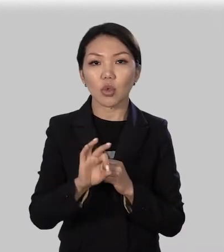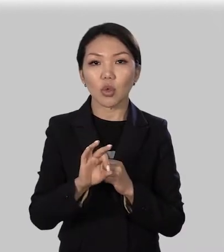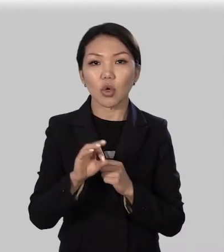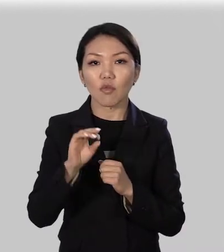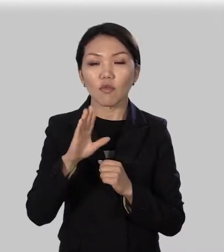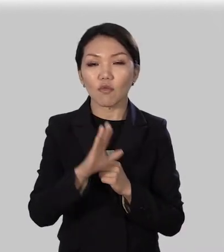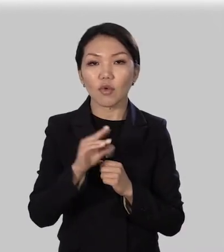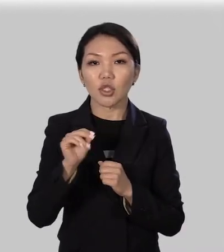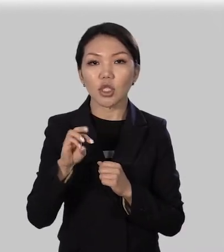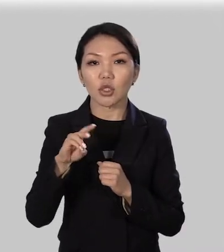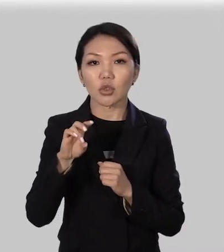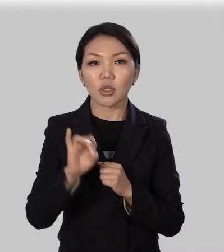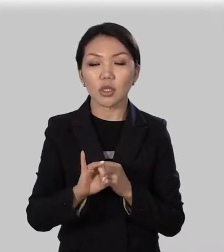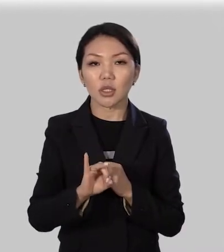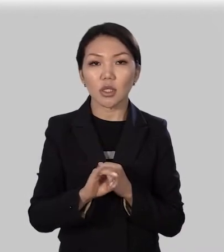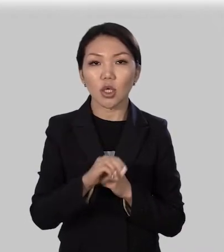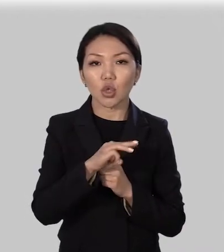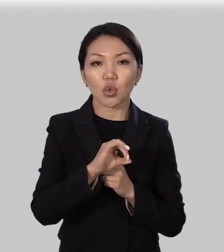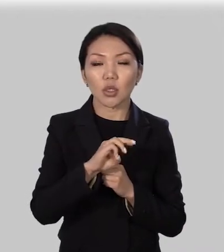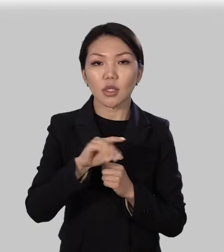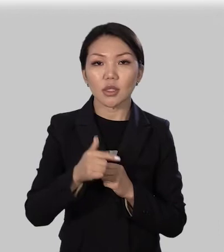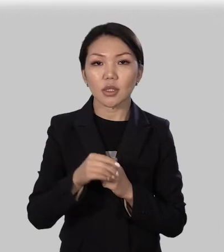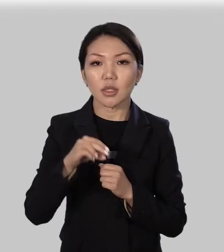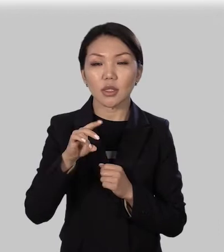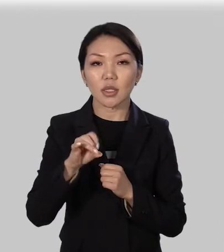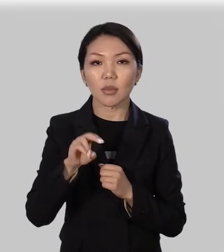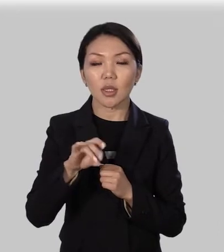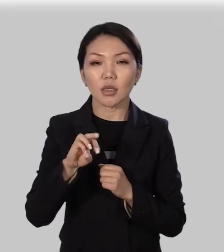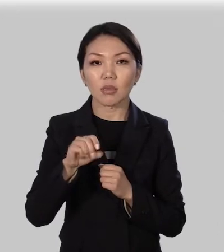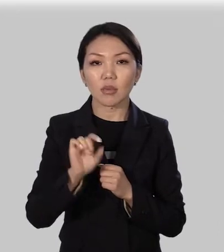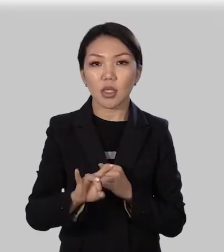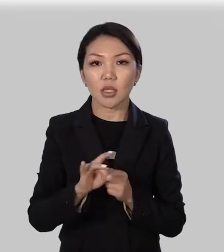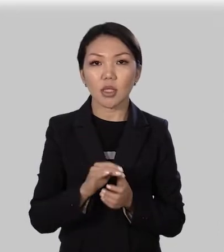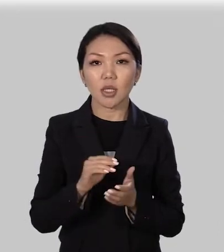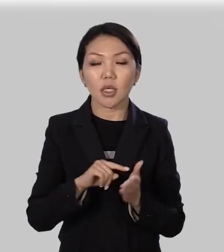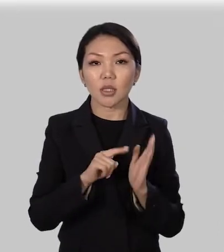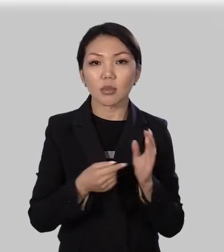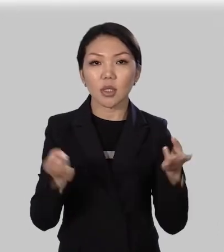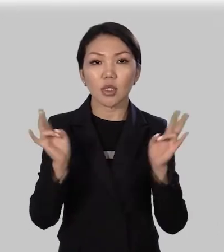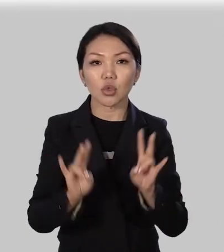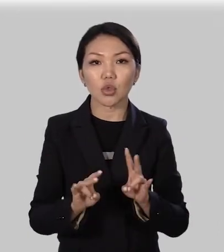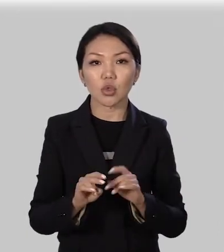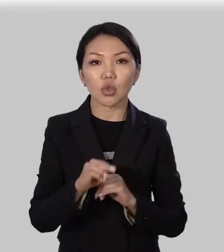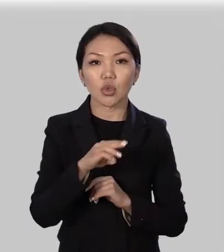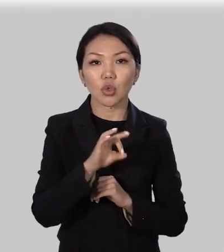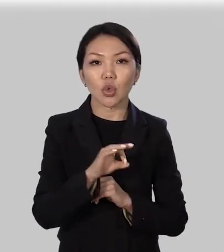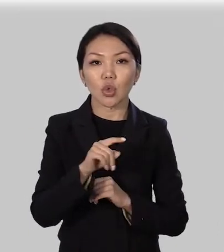«то есть», «например», запятая после этих слов не ставится.